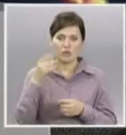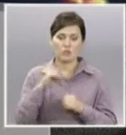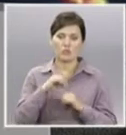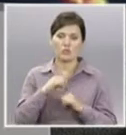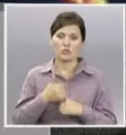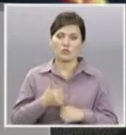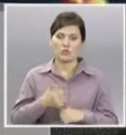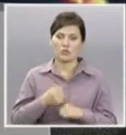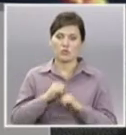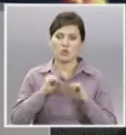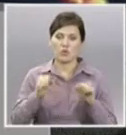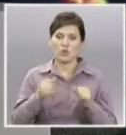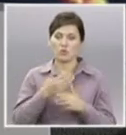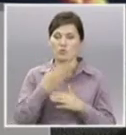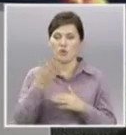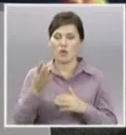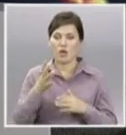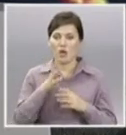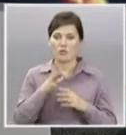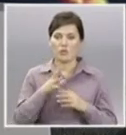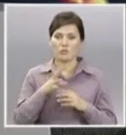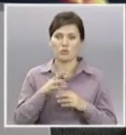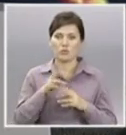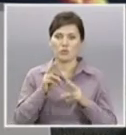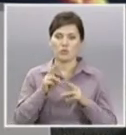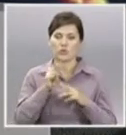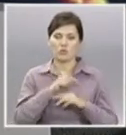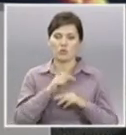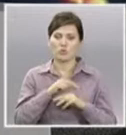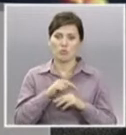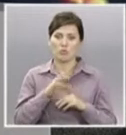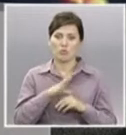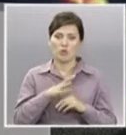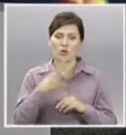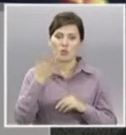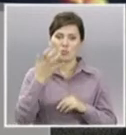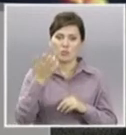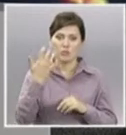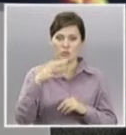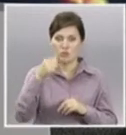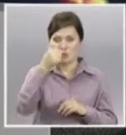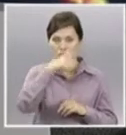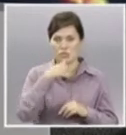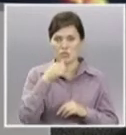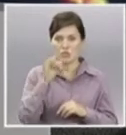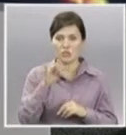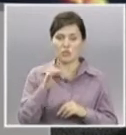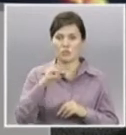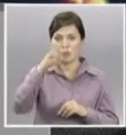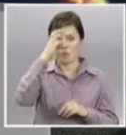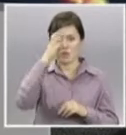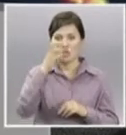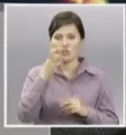Қазір солардың орындарына біз сұрыптау жұмыстарын жүргізіп жатырмыз. Оның үстіне 550 жылдығы хандығымыздың және